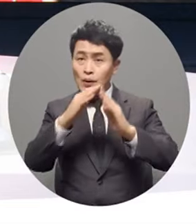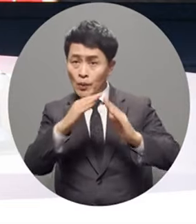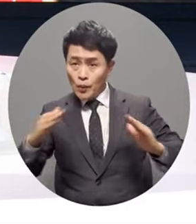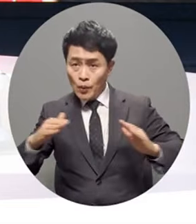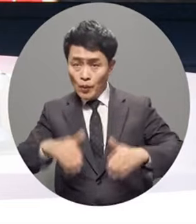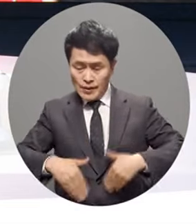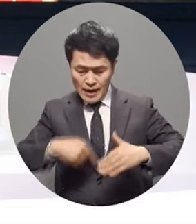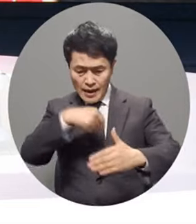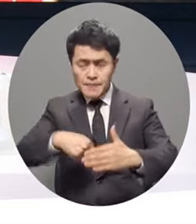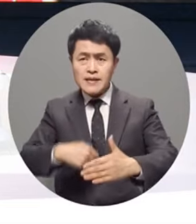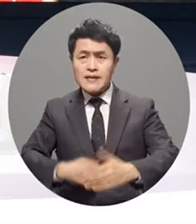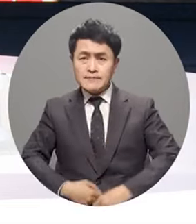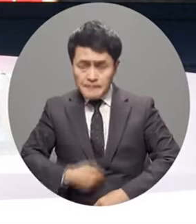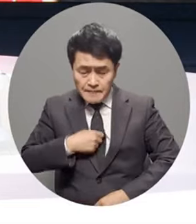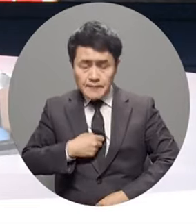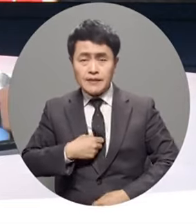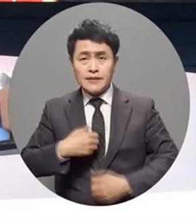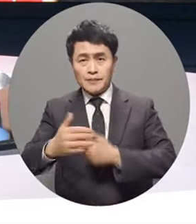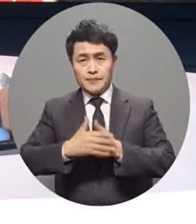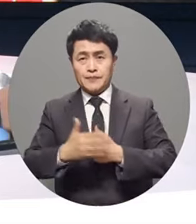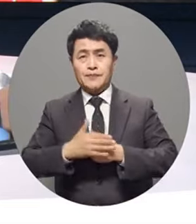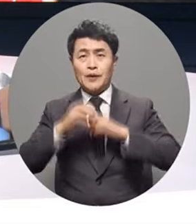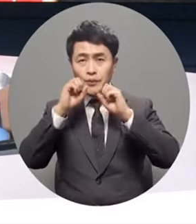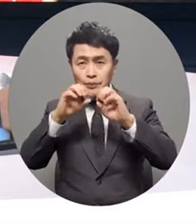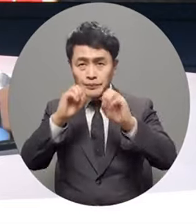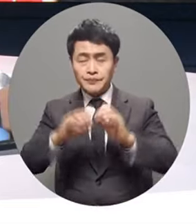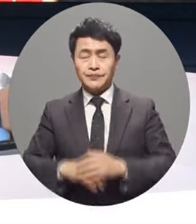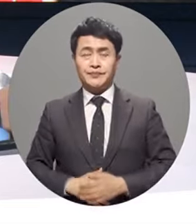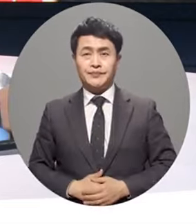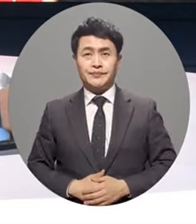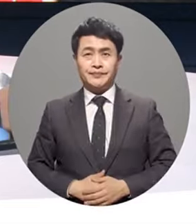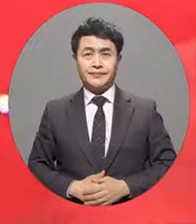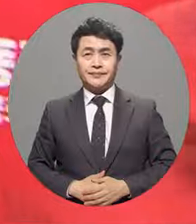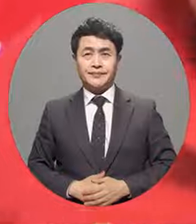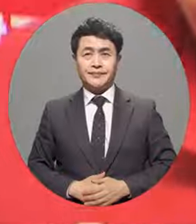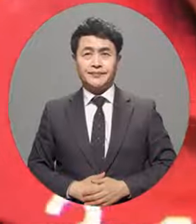진심이라며 지지를 호소했습니다. 윤수환 기자가 보도합니다.